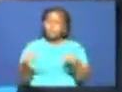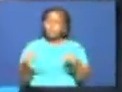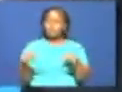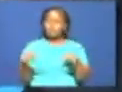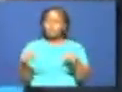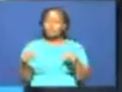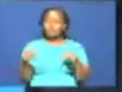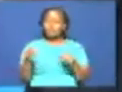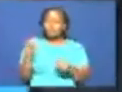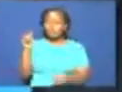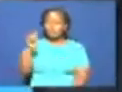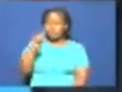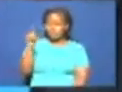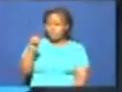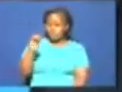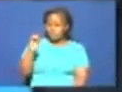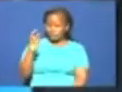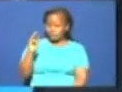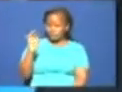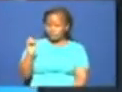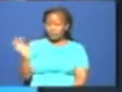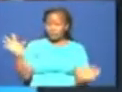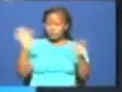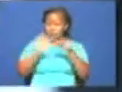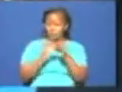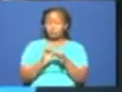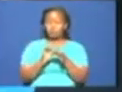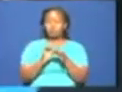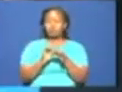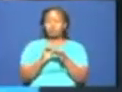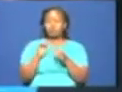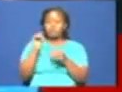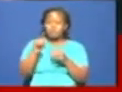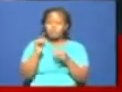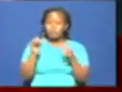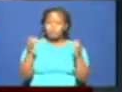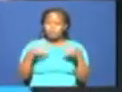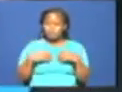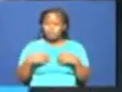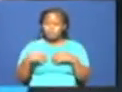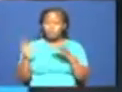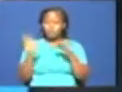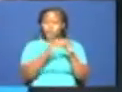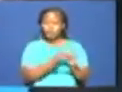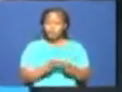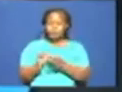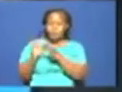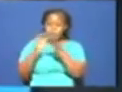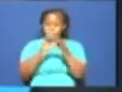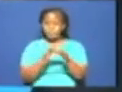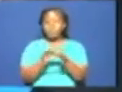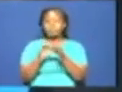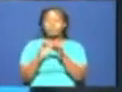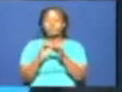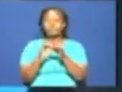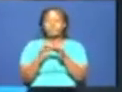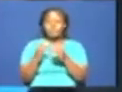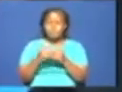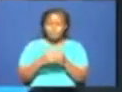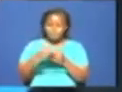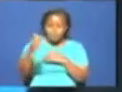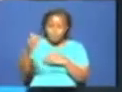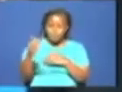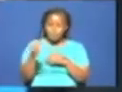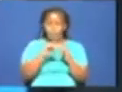azimio la umoja itakuwa azimio la umoja movement, na